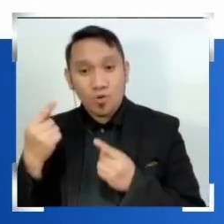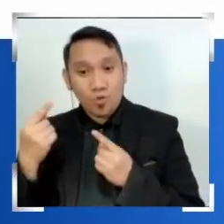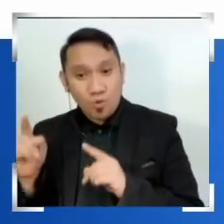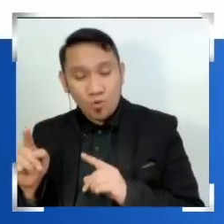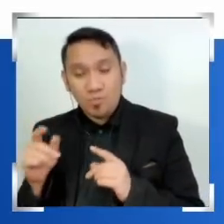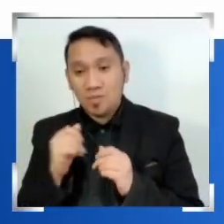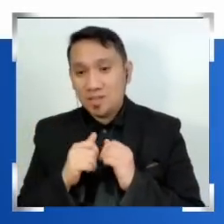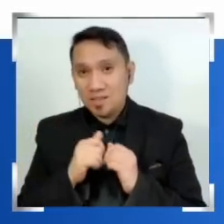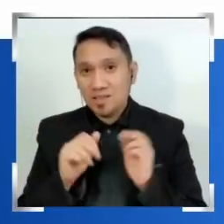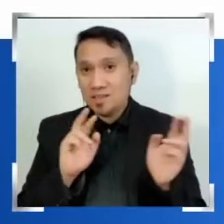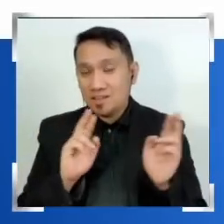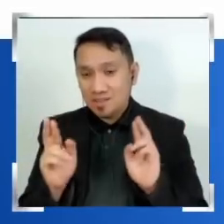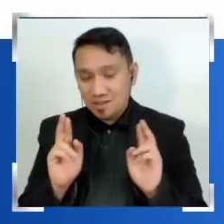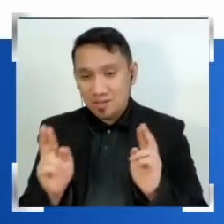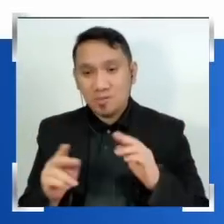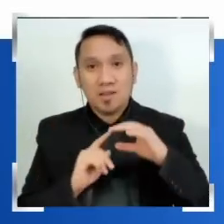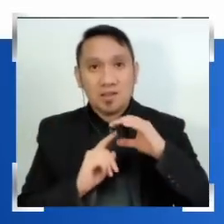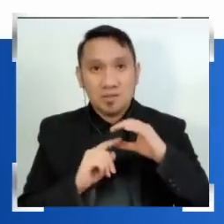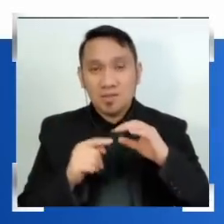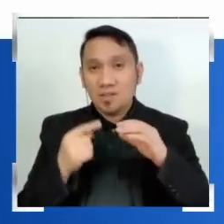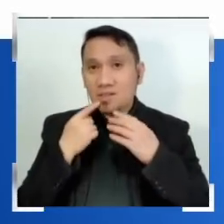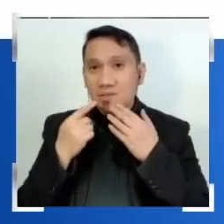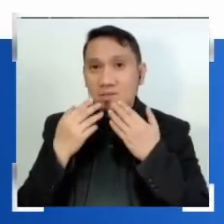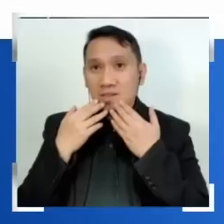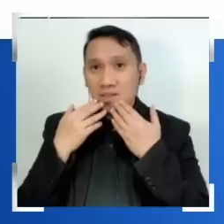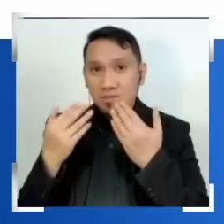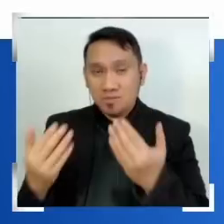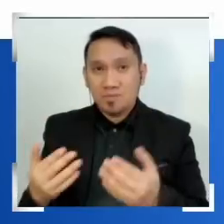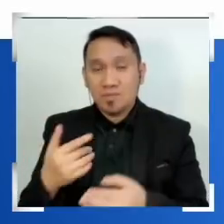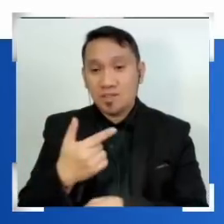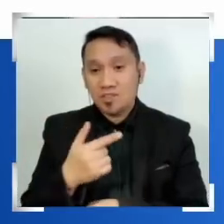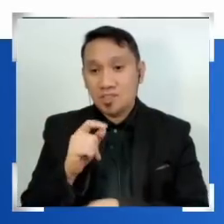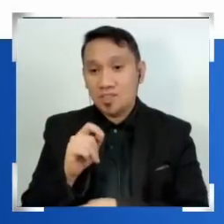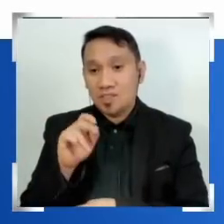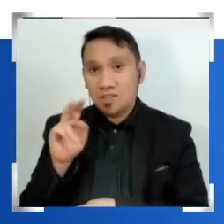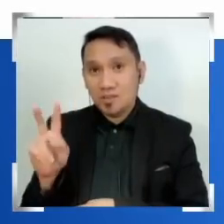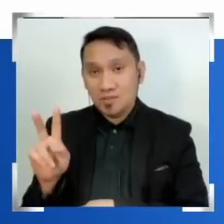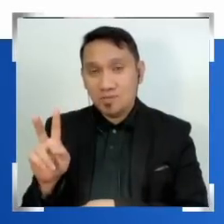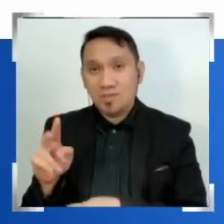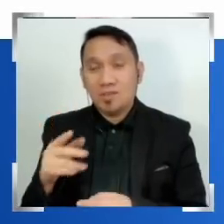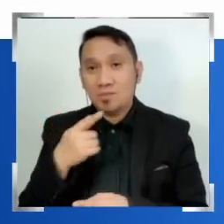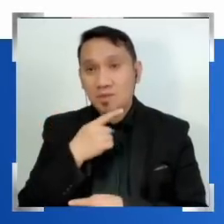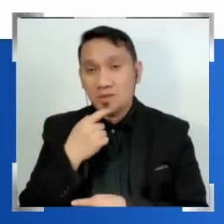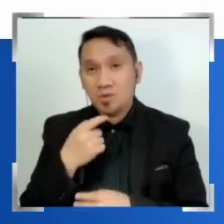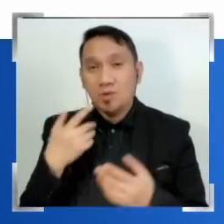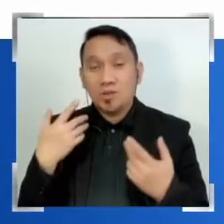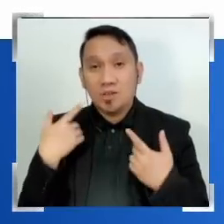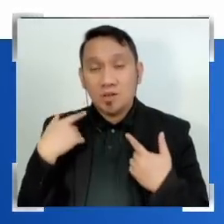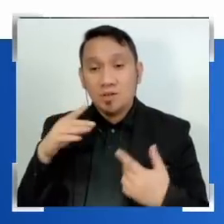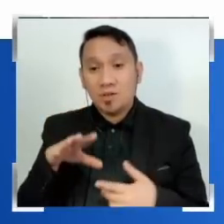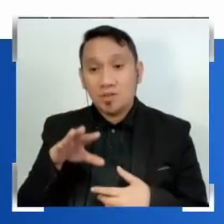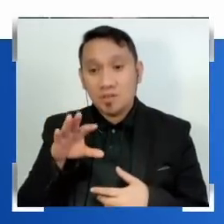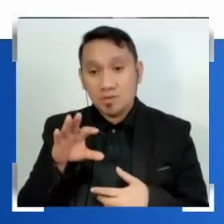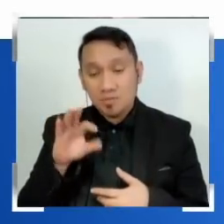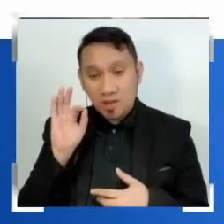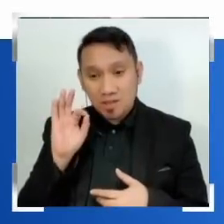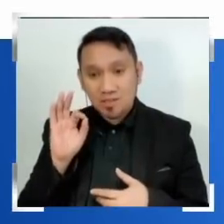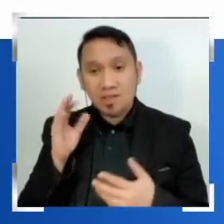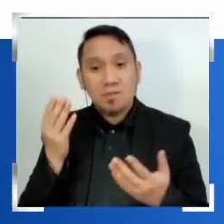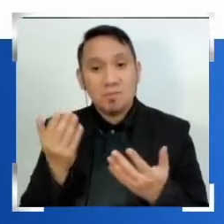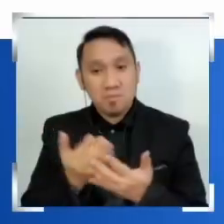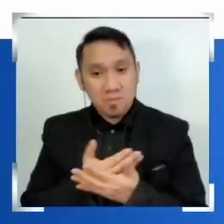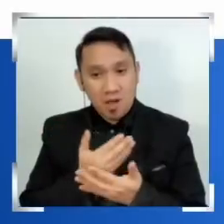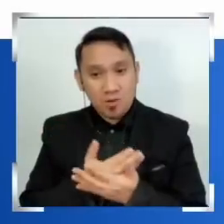ang ABS-CBN sa GTV channel ng GMA dahil nakahanap ng isa pang tahanan ang It's